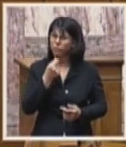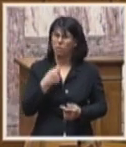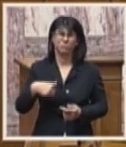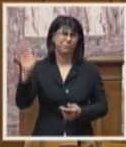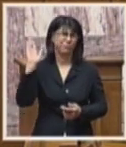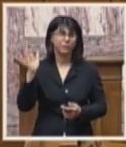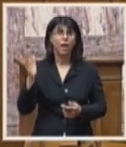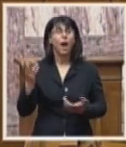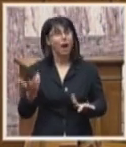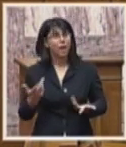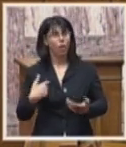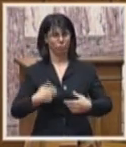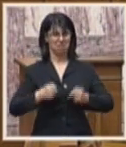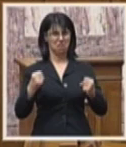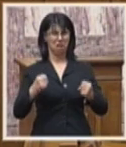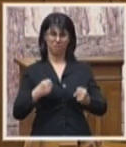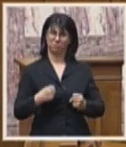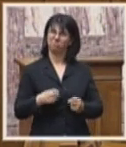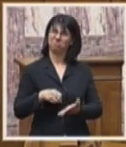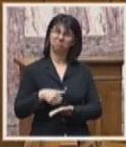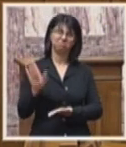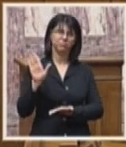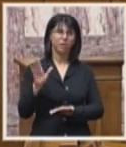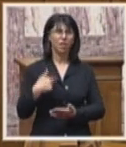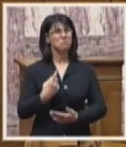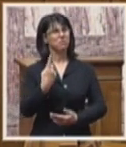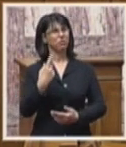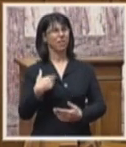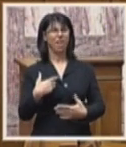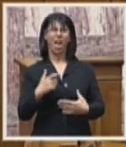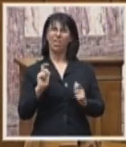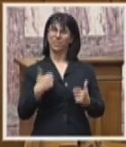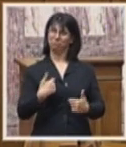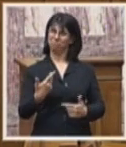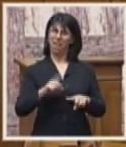Να κάνω τον ήρωα και να αισθανθώ προς στιγμήν εθνική ανάταση.